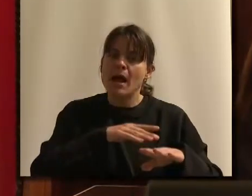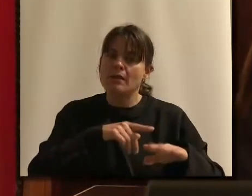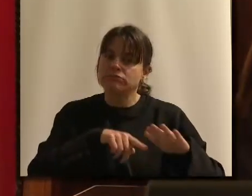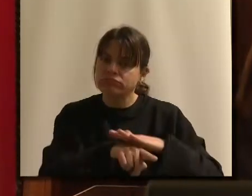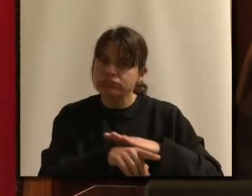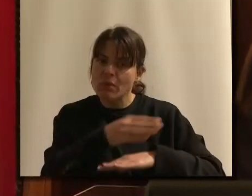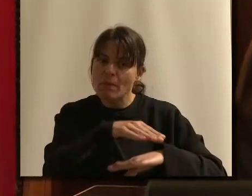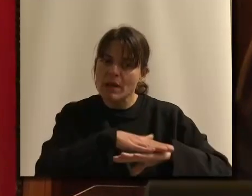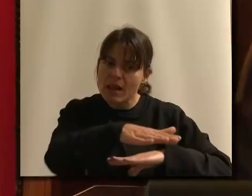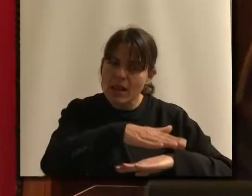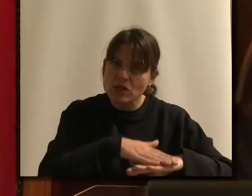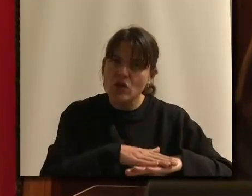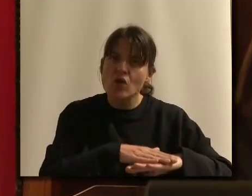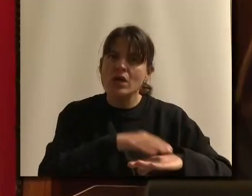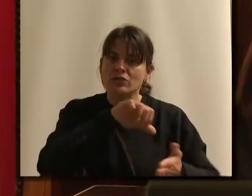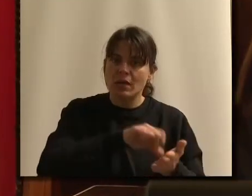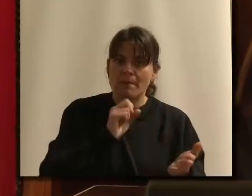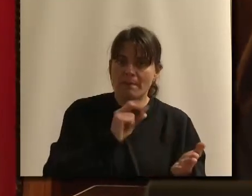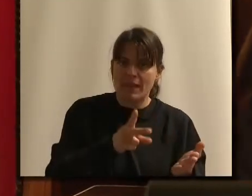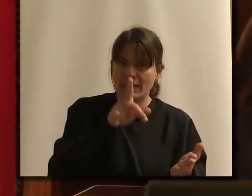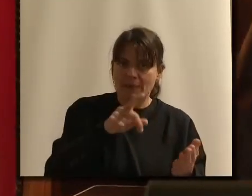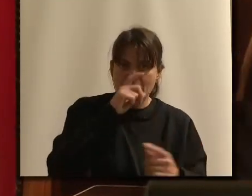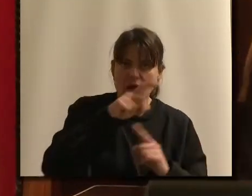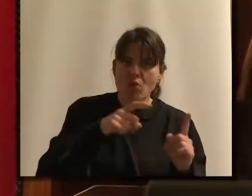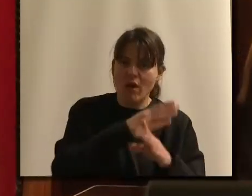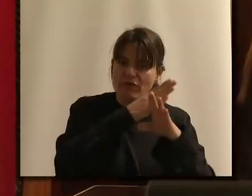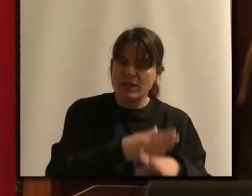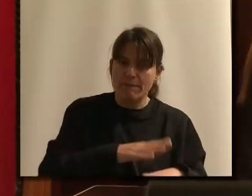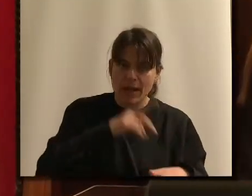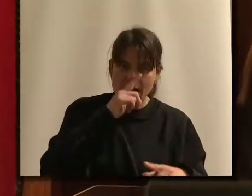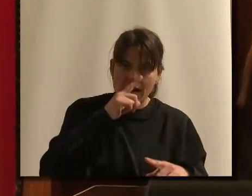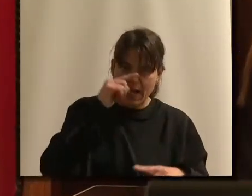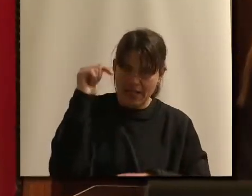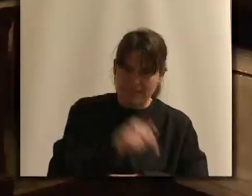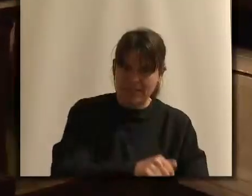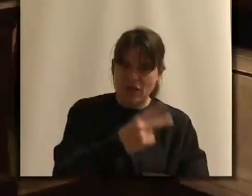de l'enllumenat de la ciutat de Vic i fixar la quantitat anual pel 2023. Senyor Castells.